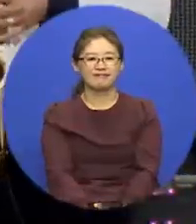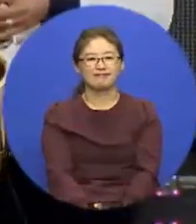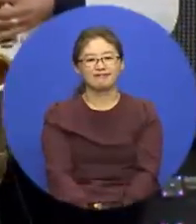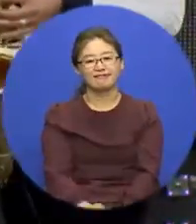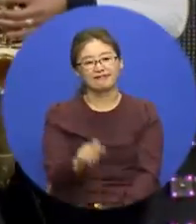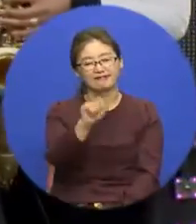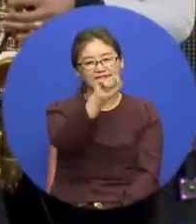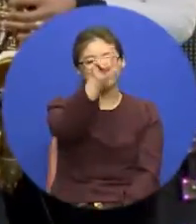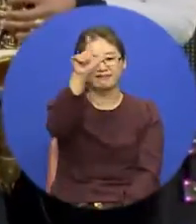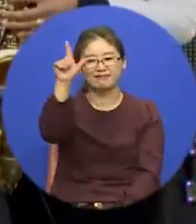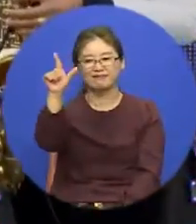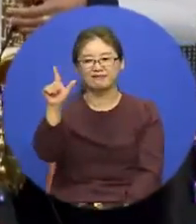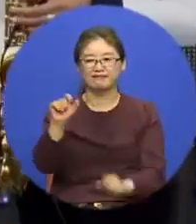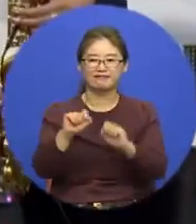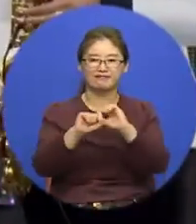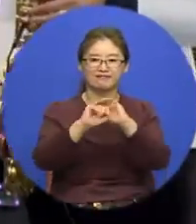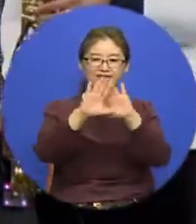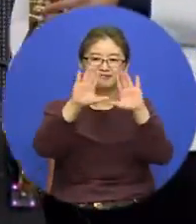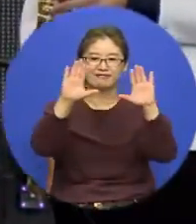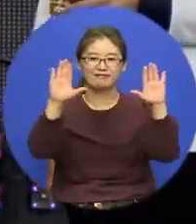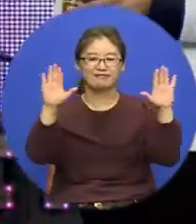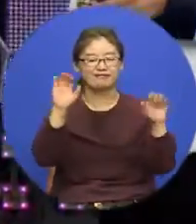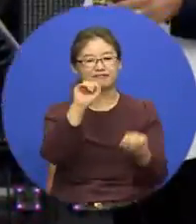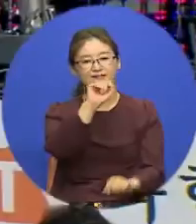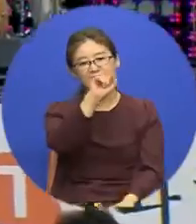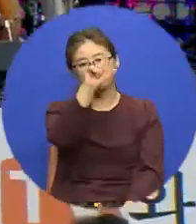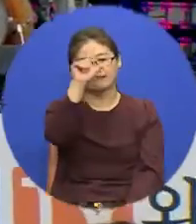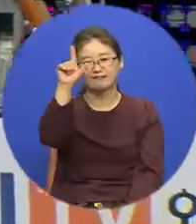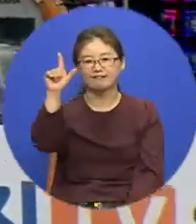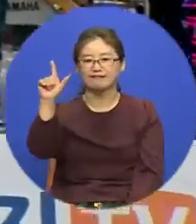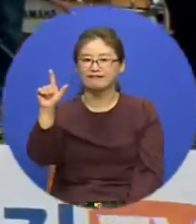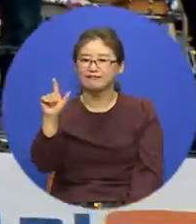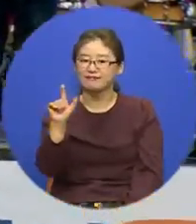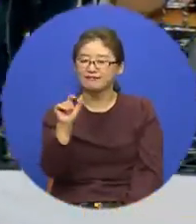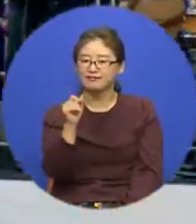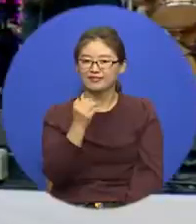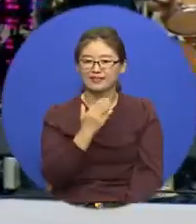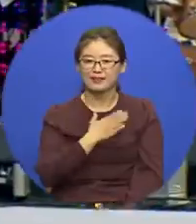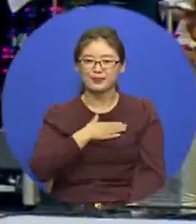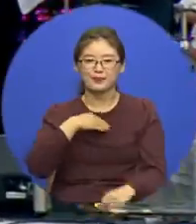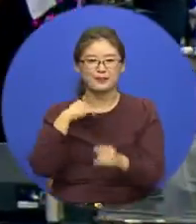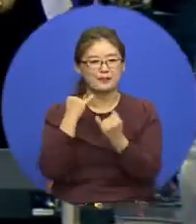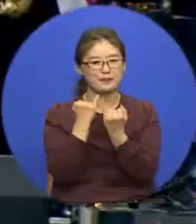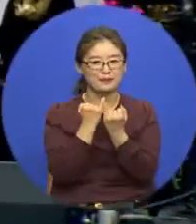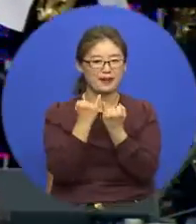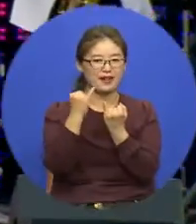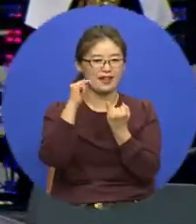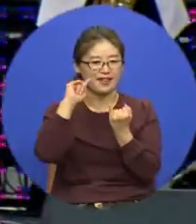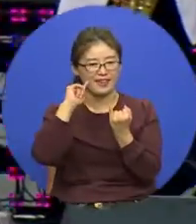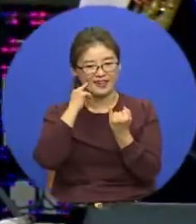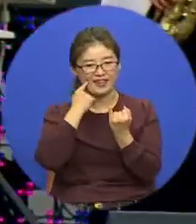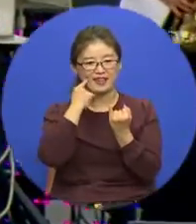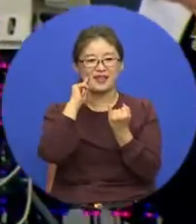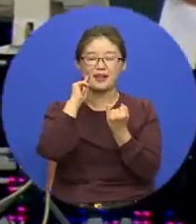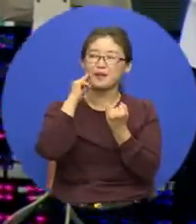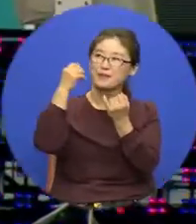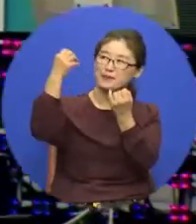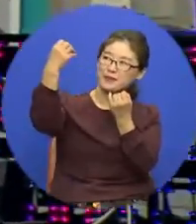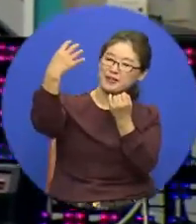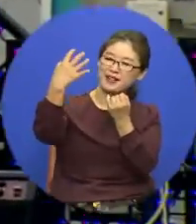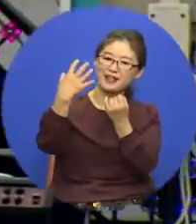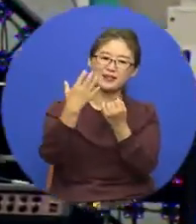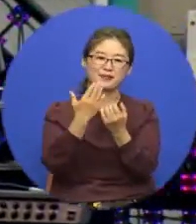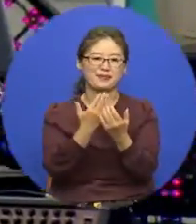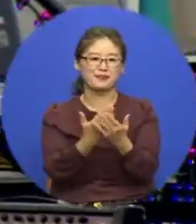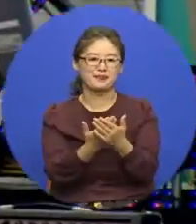yeah! 하늘나라 밝은 나라 좀 예쁘게 잘 좀 붙여라 이